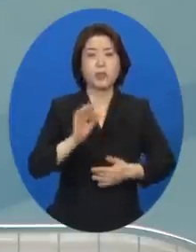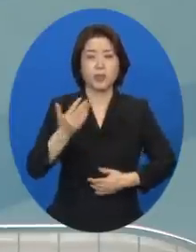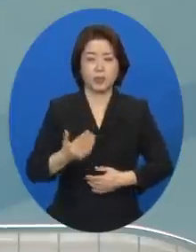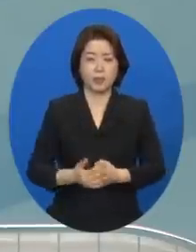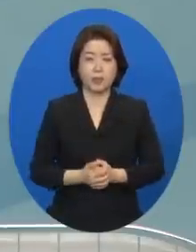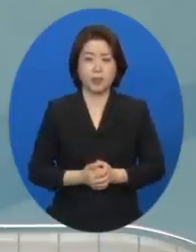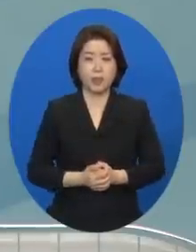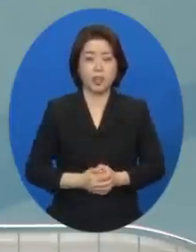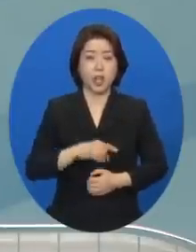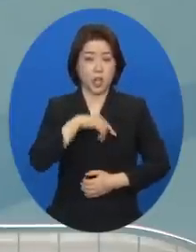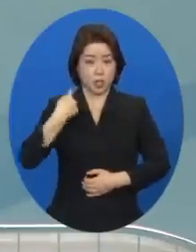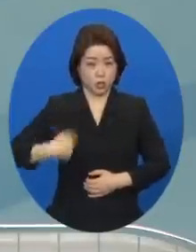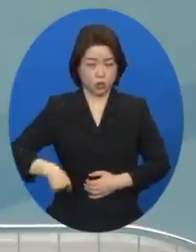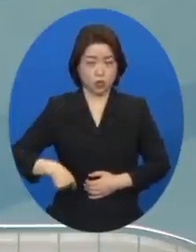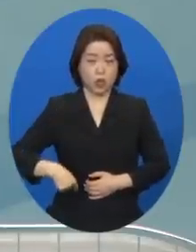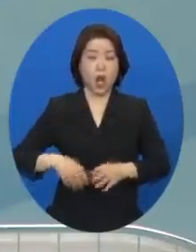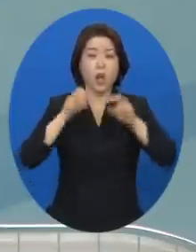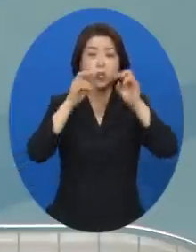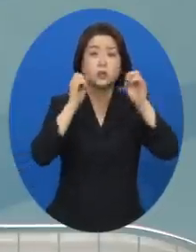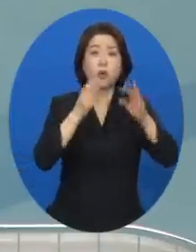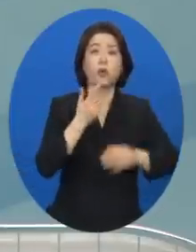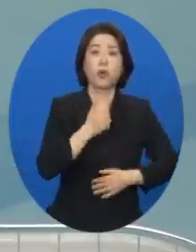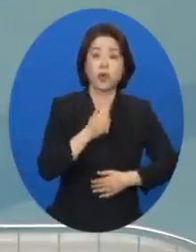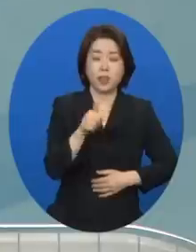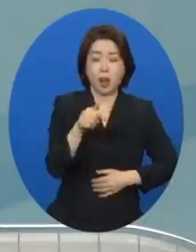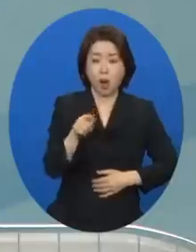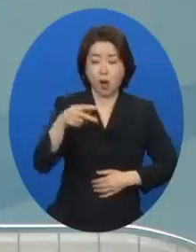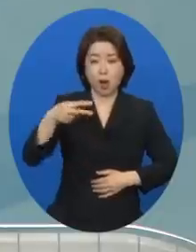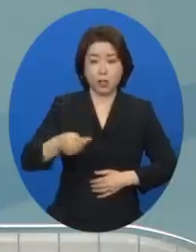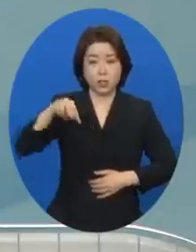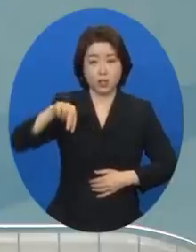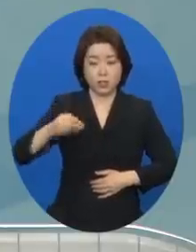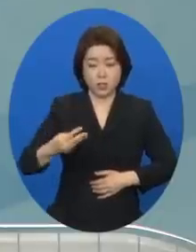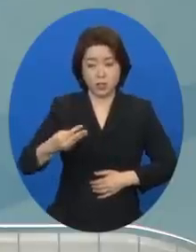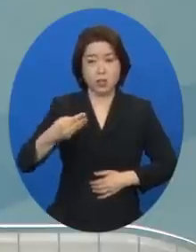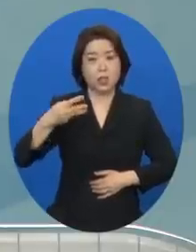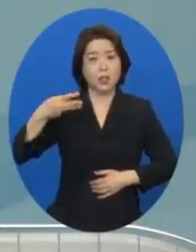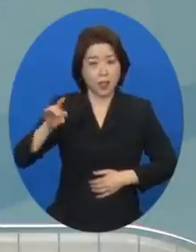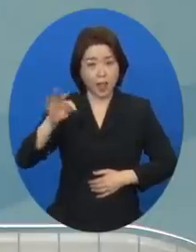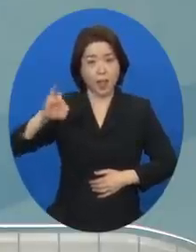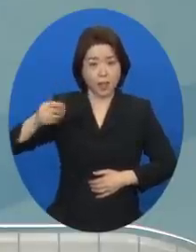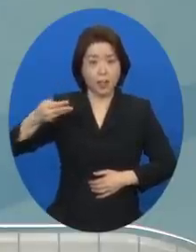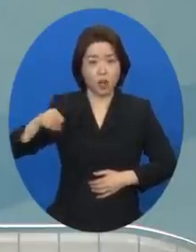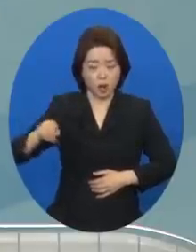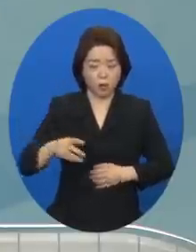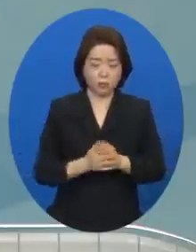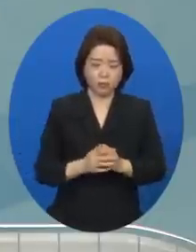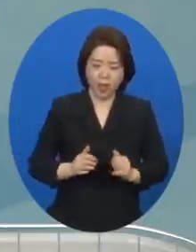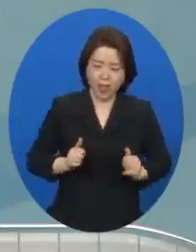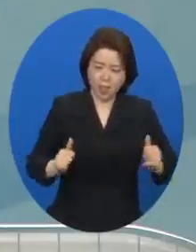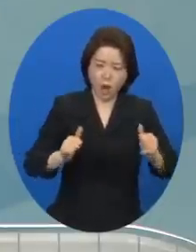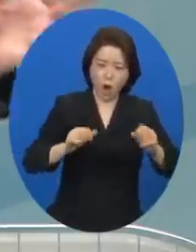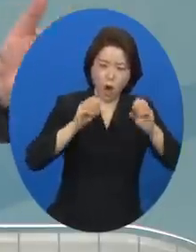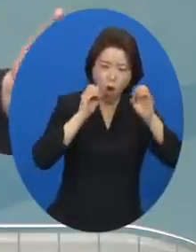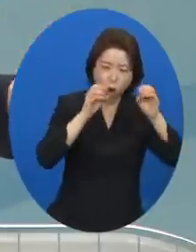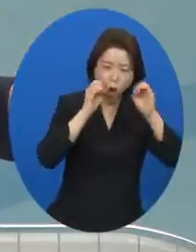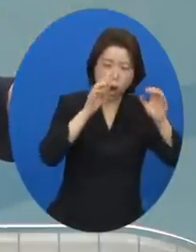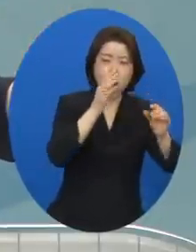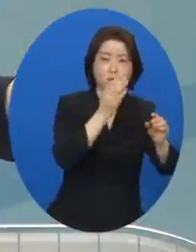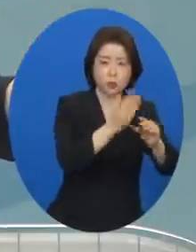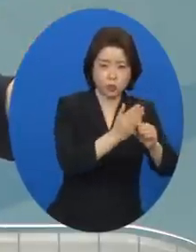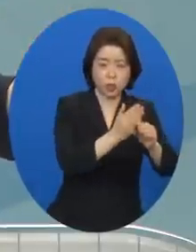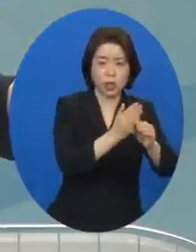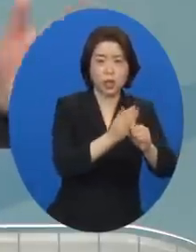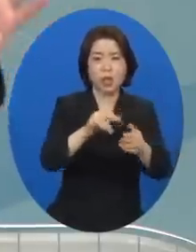중국의 선교 하셨던 허드슨 테일러 선교사 님은 열심히 사용을 하시다가 그만 쓰러진 적이